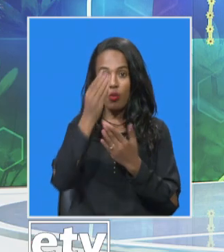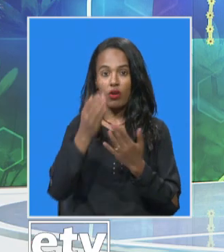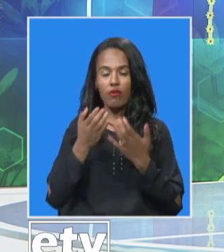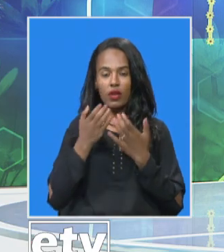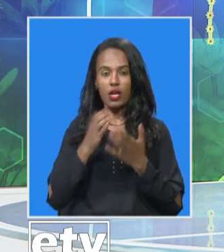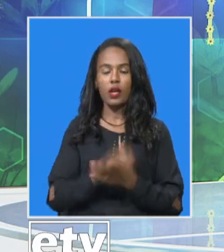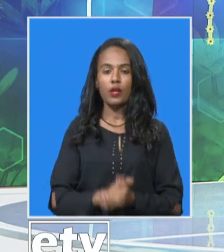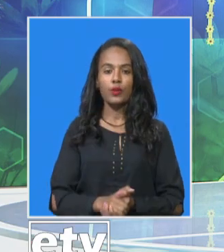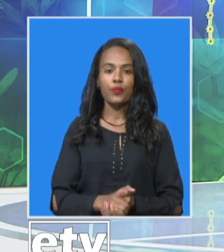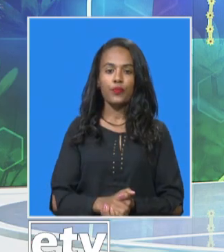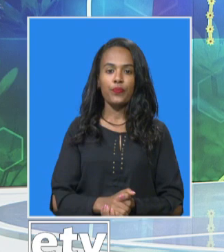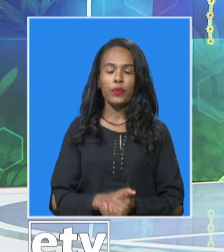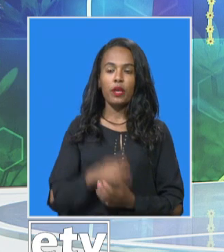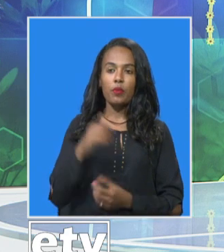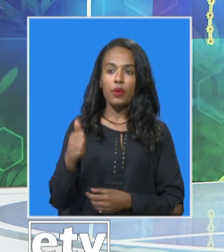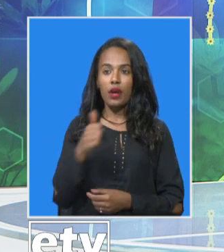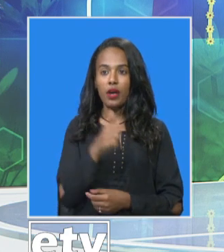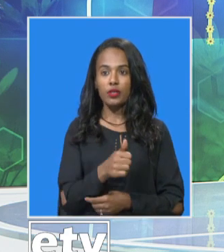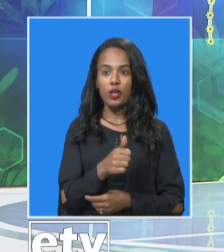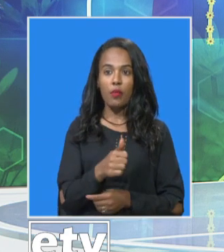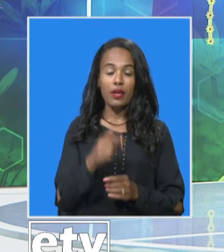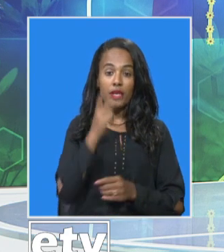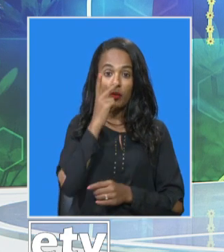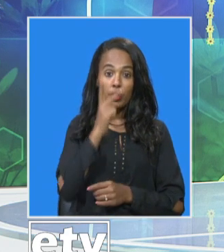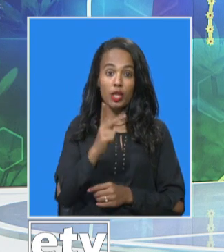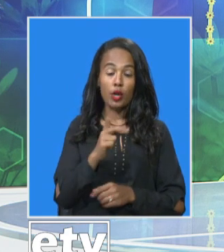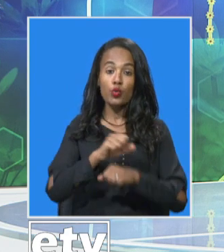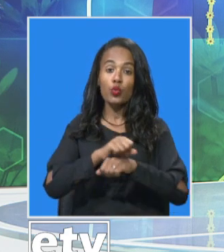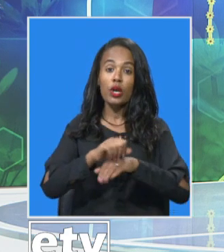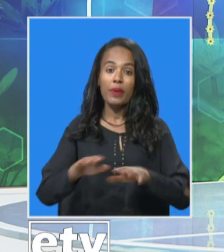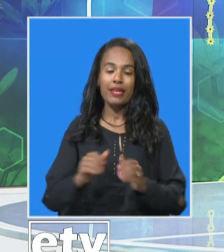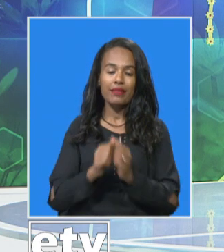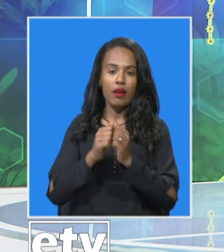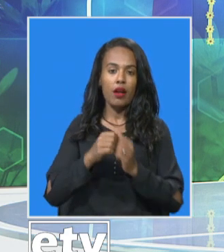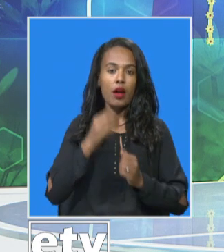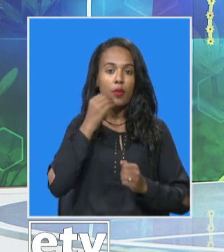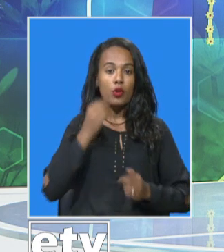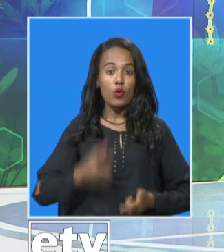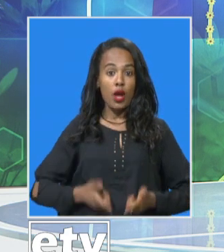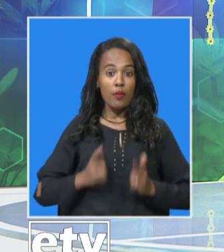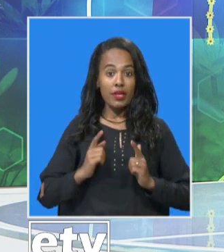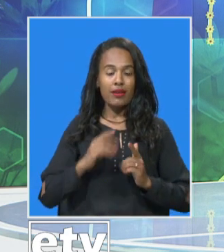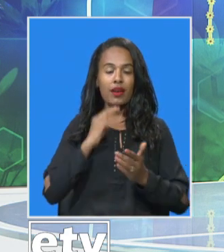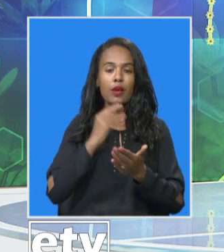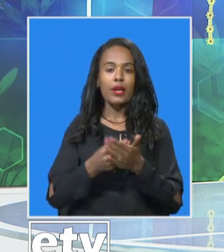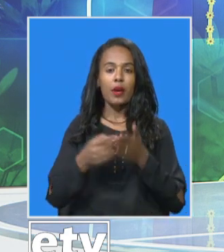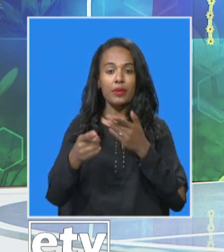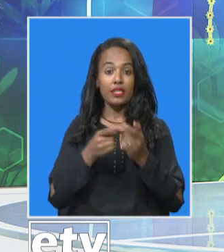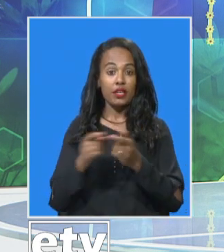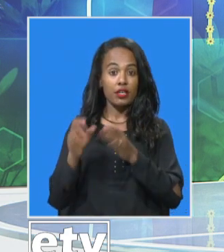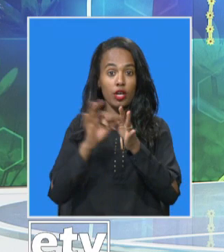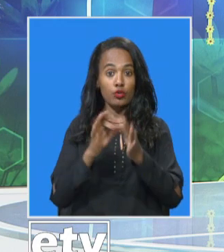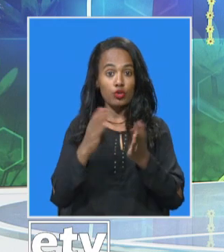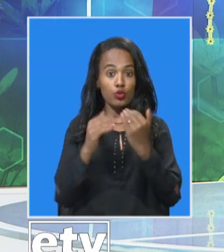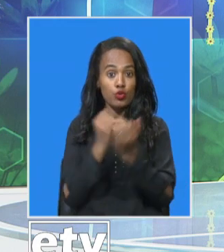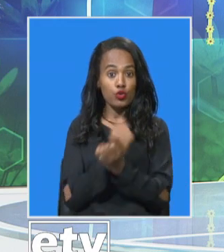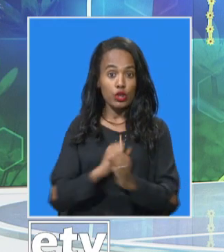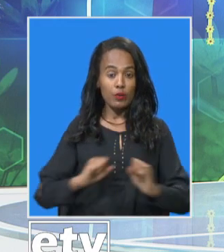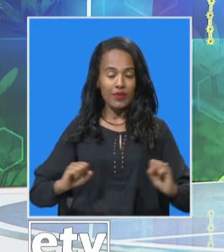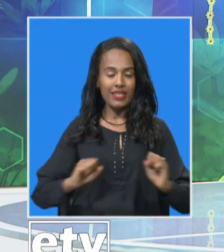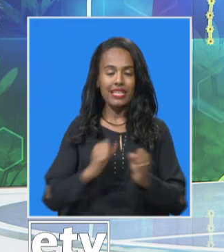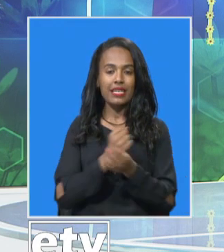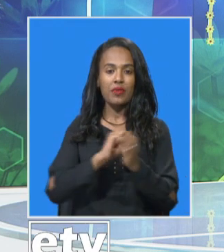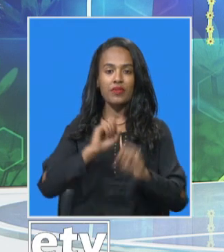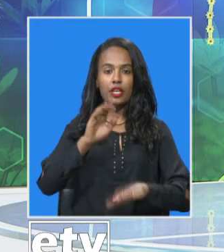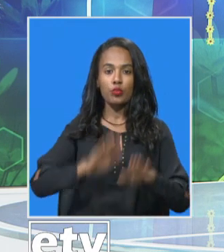እንፈልጋለን። በአዲስ አበባ የሚስተዋሉ ከመሬት ከጋራ መኖሪያ ቤትና ከመልካም አስተዳደር ጋር የተያዙ ችግሮችን ለመፍታት